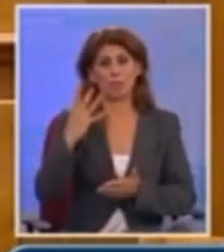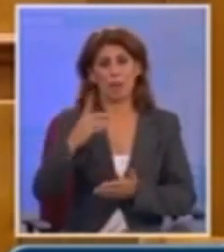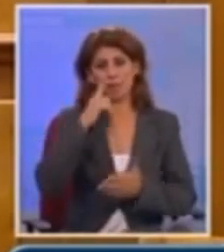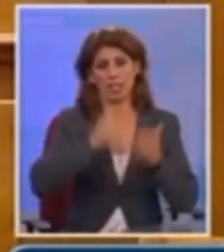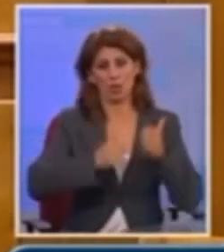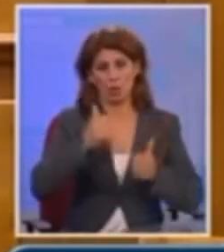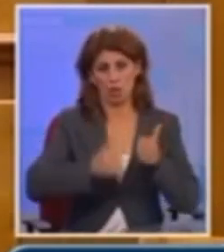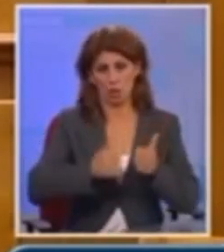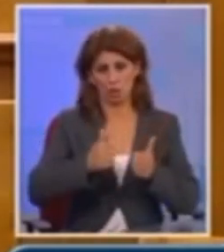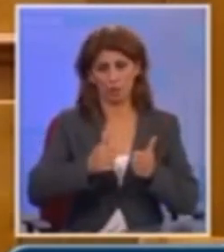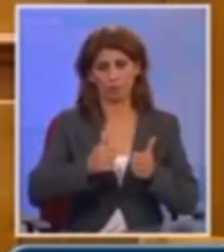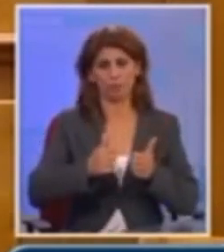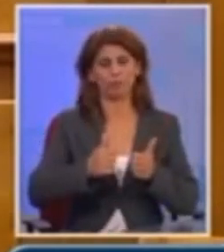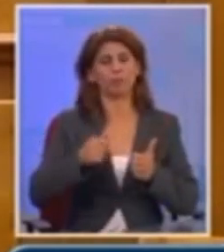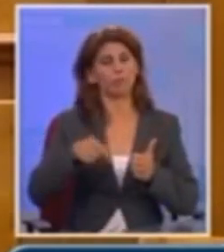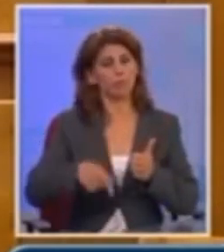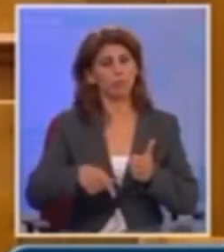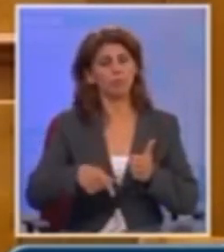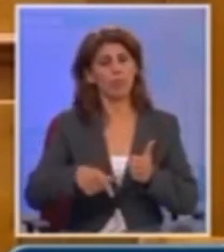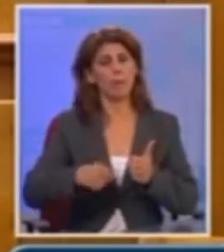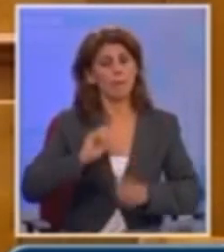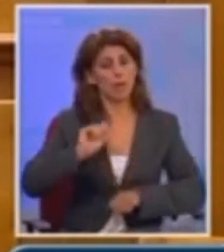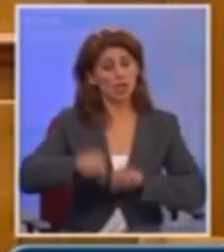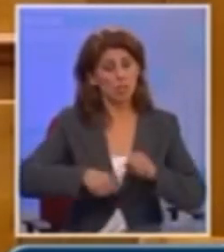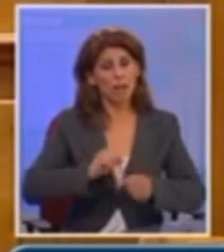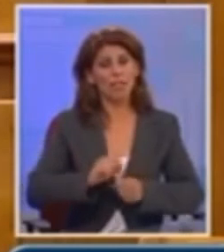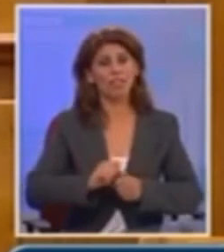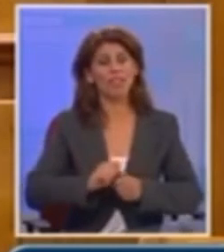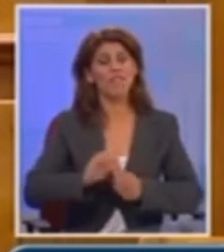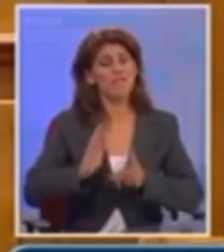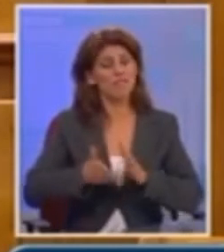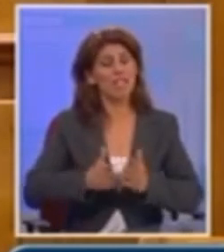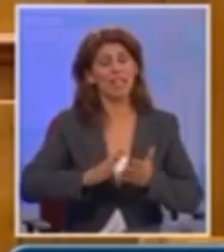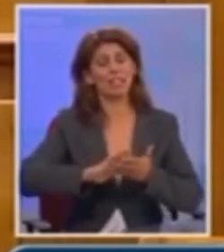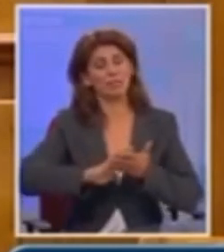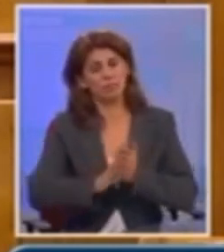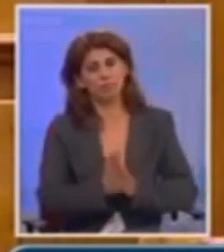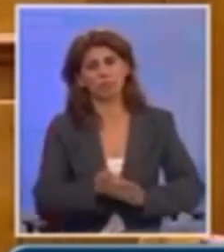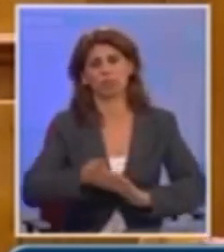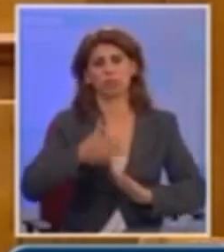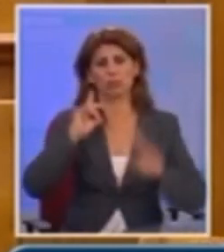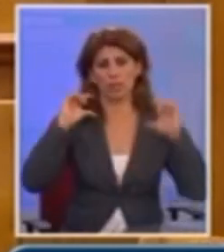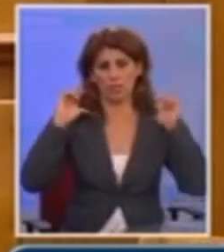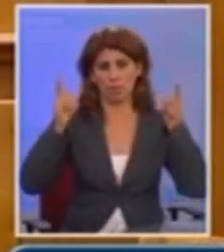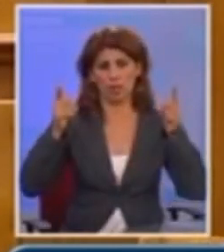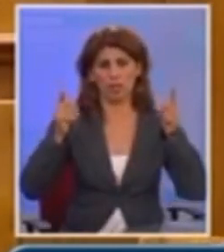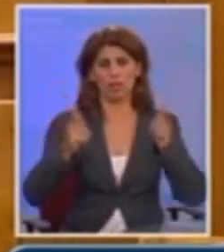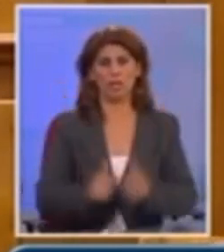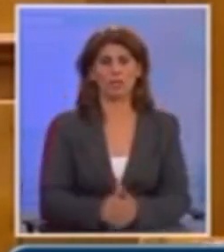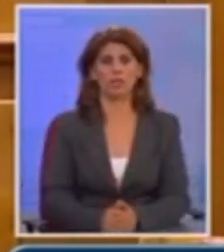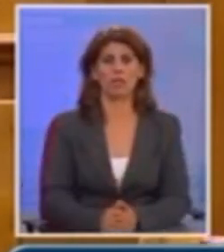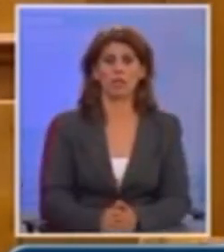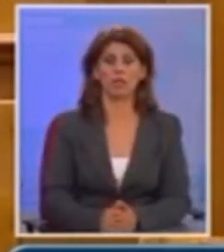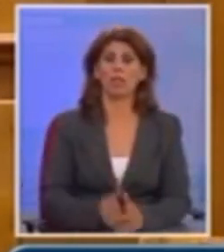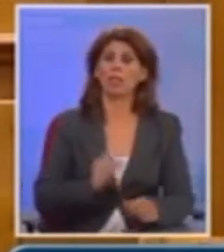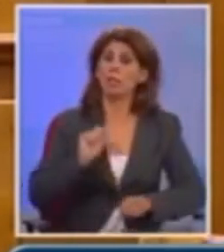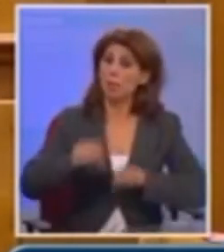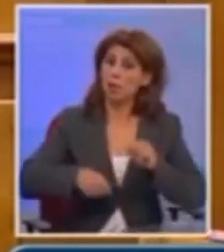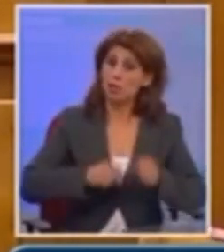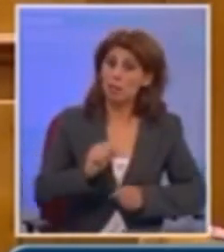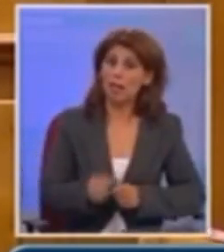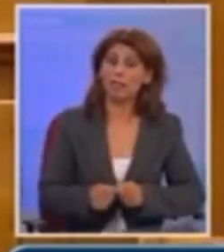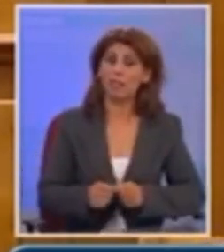25ης Ιουνίου. Είναι απόπειρα βίαιης κατάλυσης της Δημοκρατίας οι